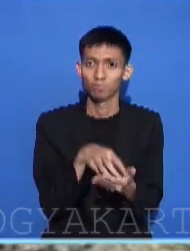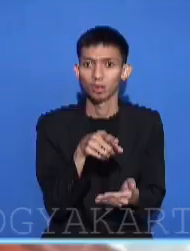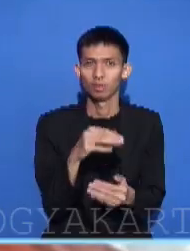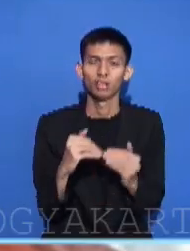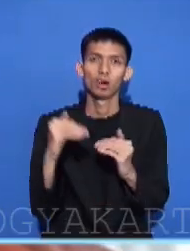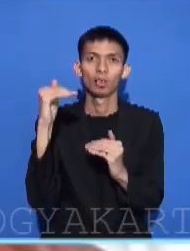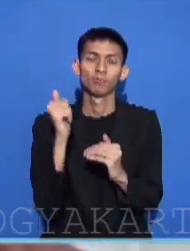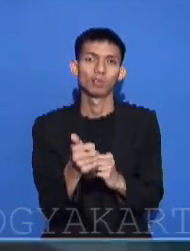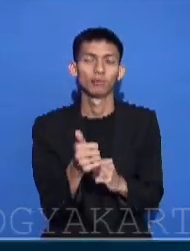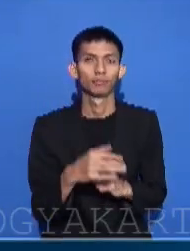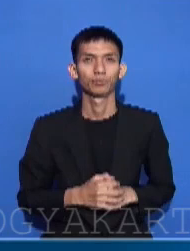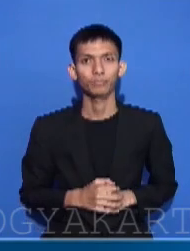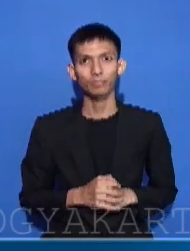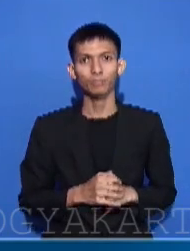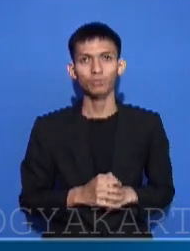ini